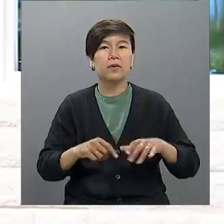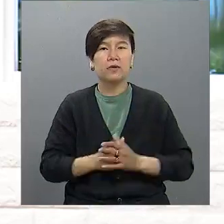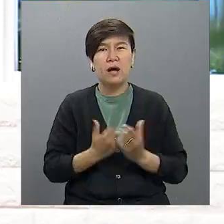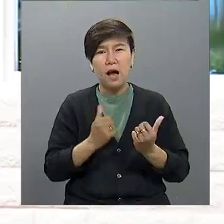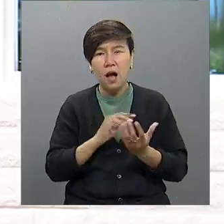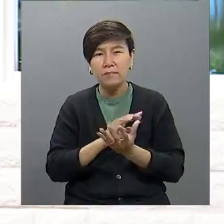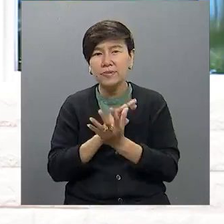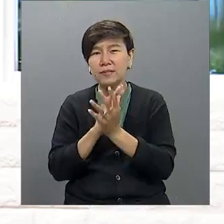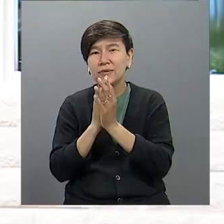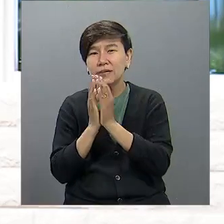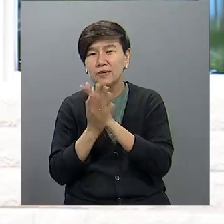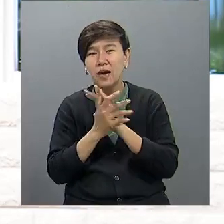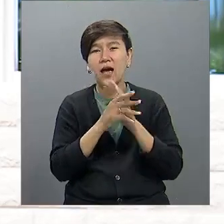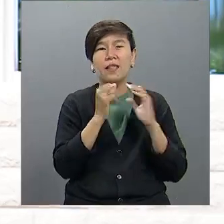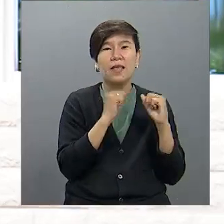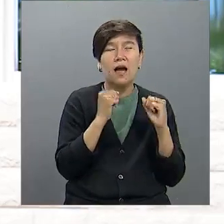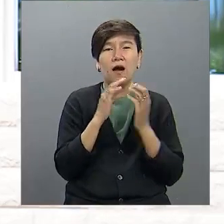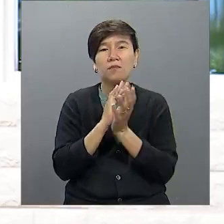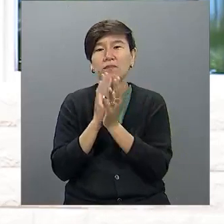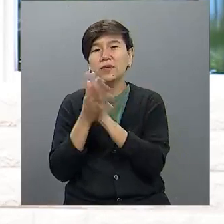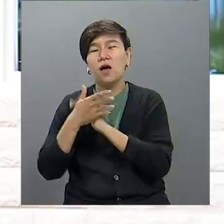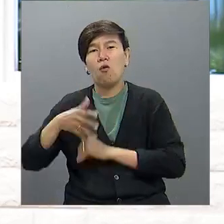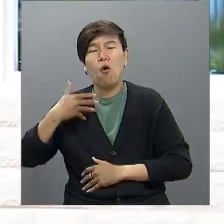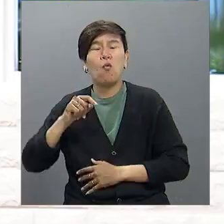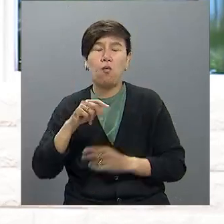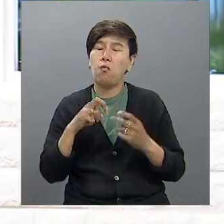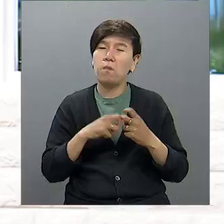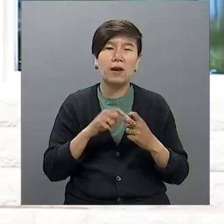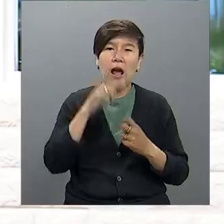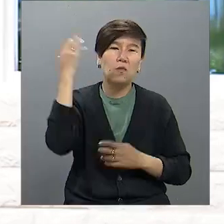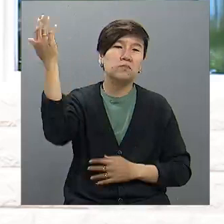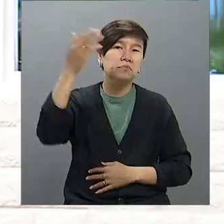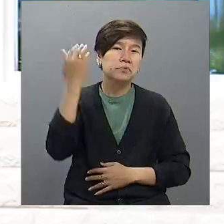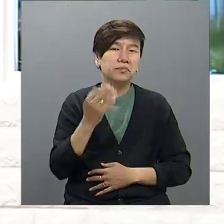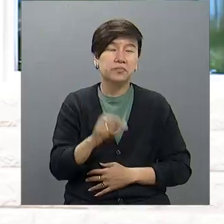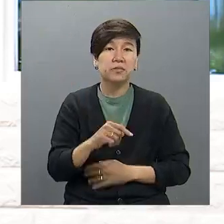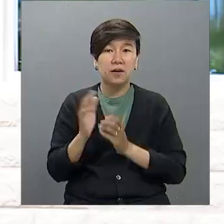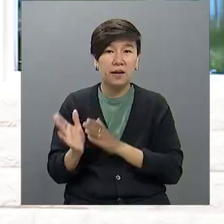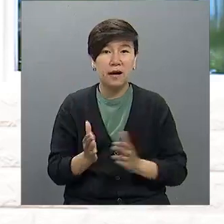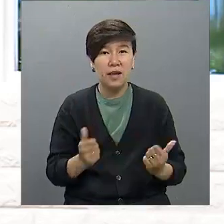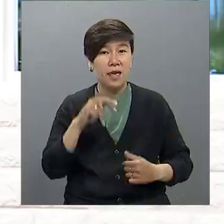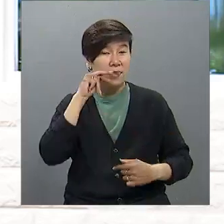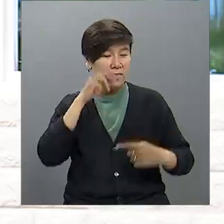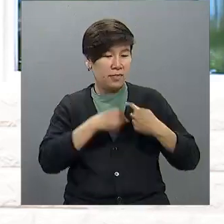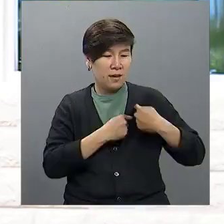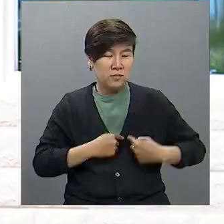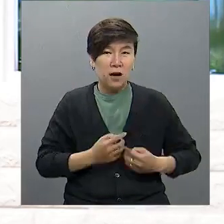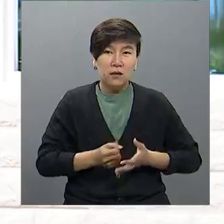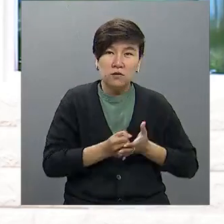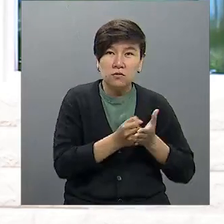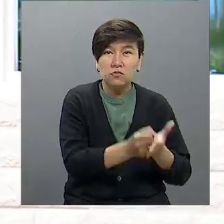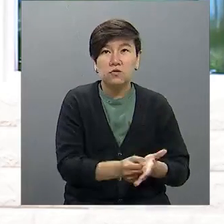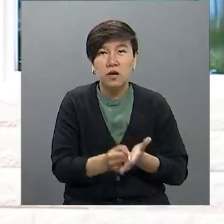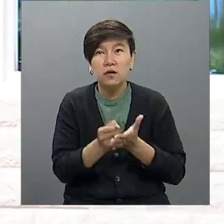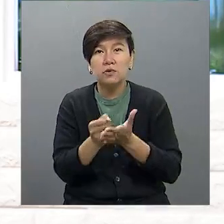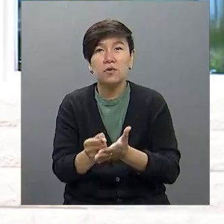าดูอีกหนึ่งป้ายเป็นเรื่องของน้ำจิตน้ำใจเรื่องของการให้ไม่มีที่สิ้นสุดค่ะคุณผู้ชมคะ คุณแม่ของผู้